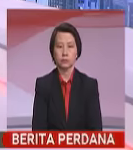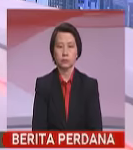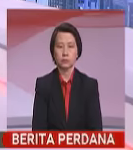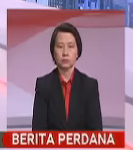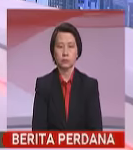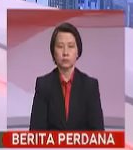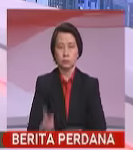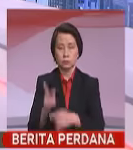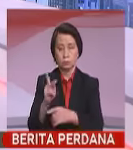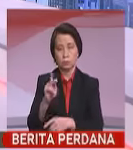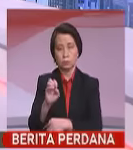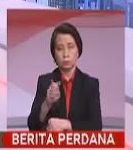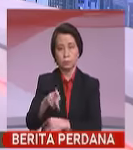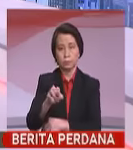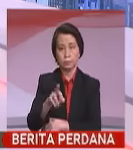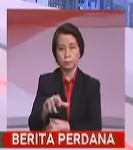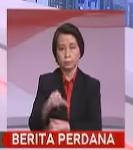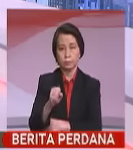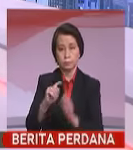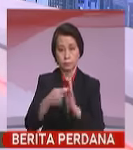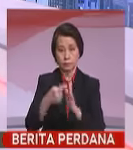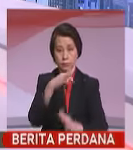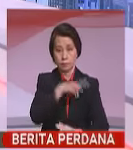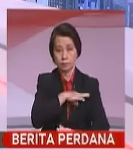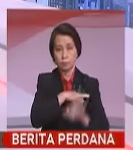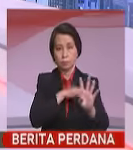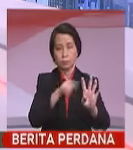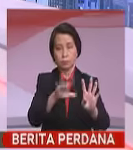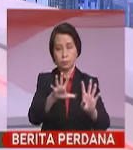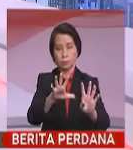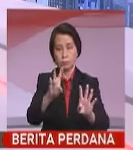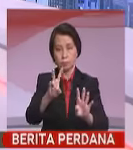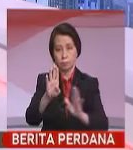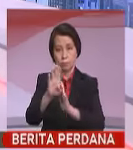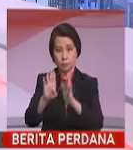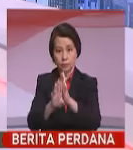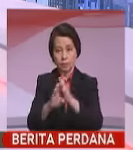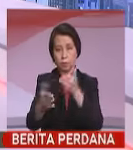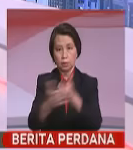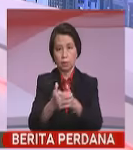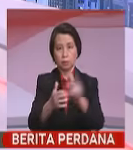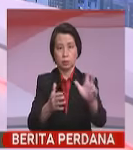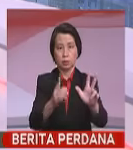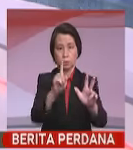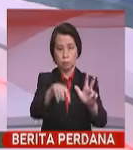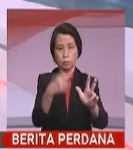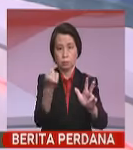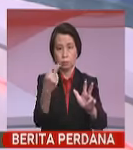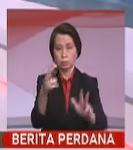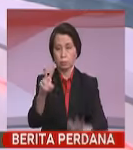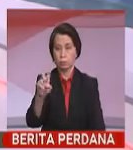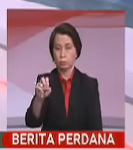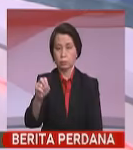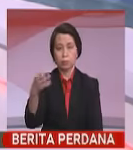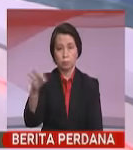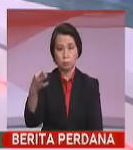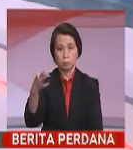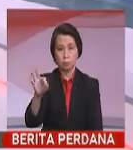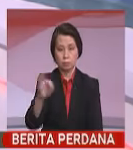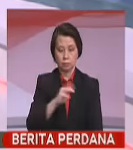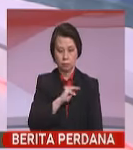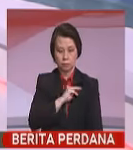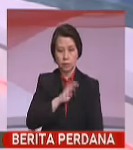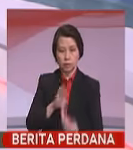Gerakan Koperasi menjana pendapatan RM45.7 bilion sehingga 31 Disember 2019.